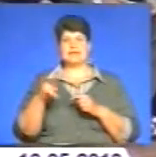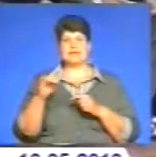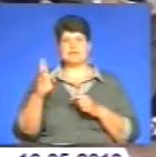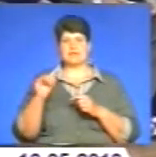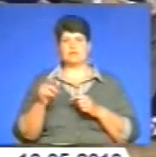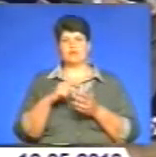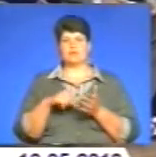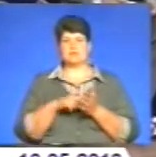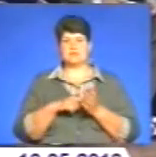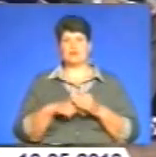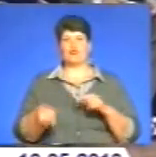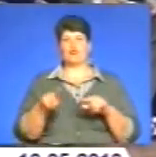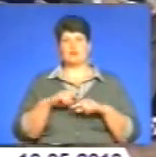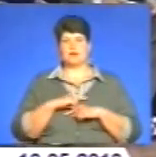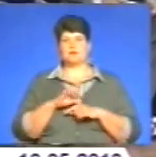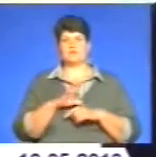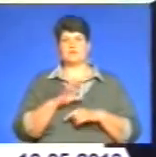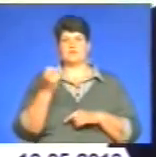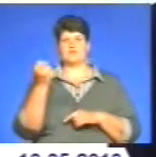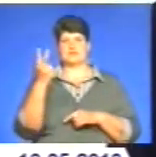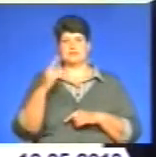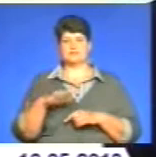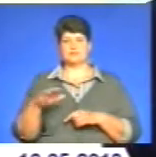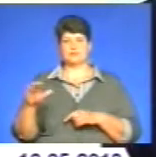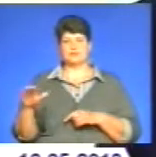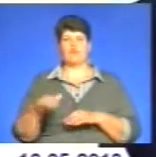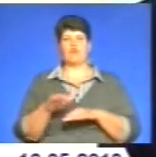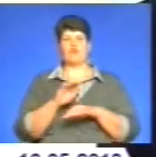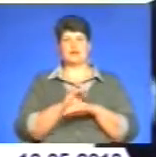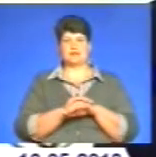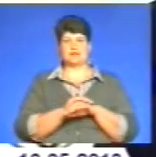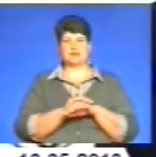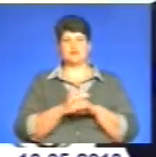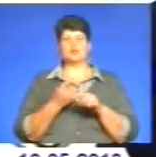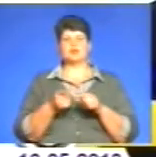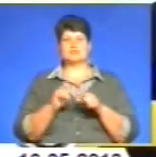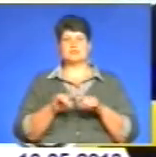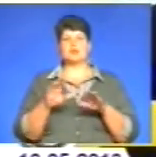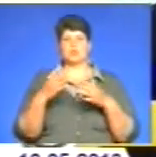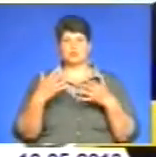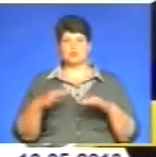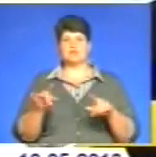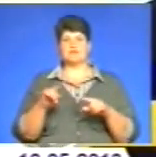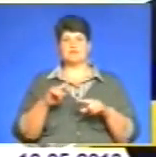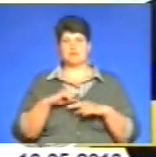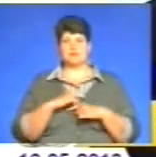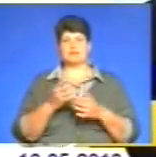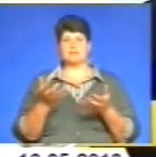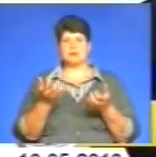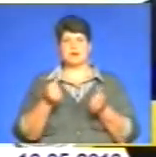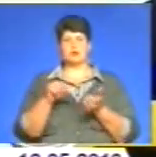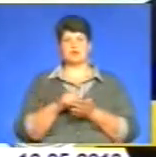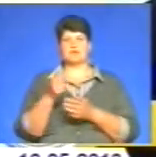у фінал вийшли 12 учнів Фактично це у нас фінал в якому бере участь 12